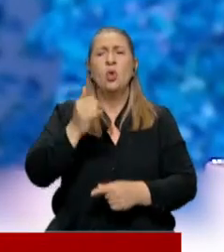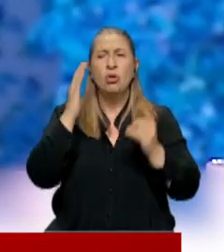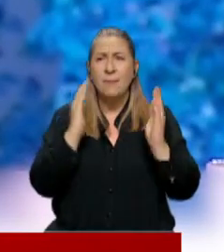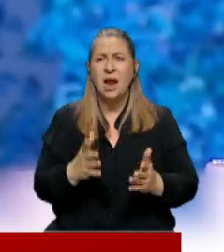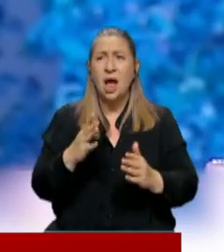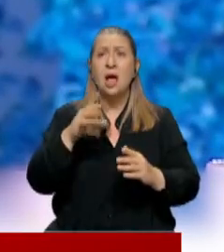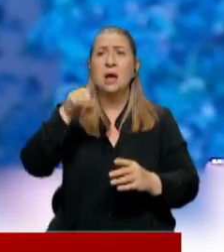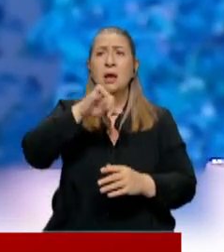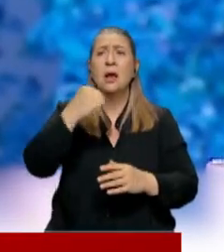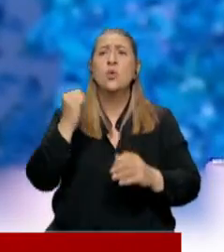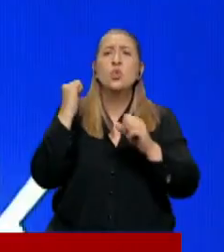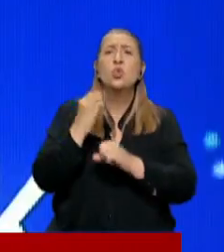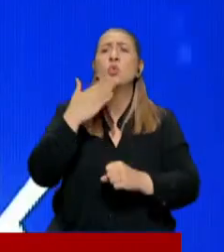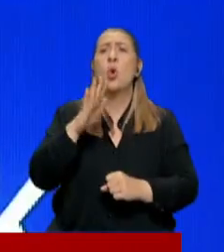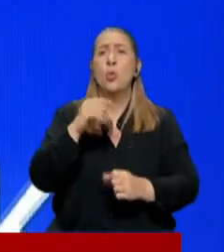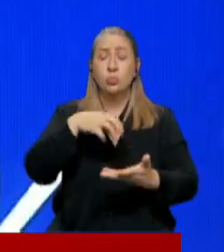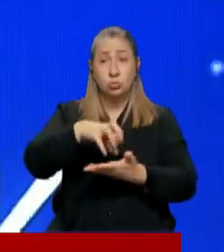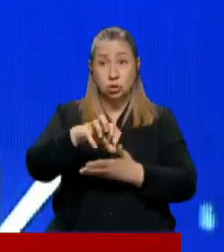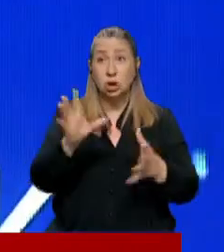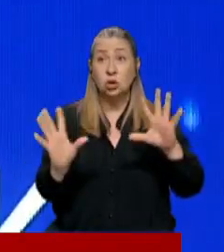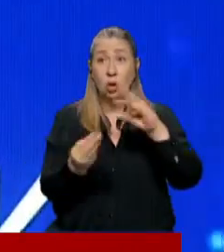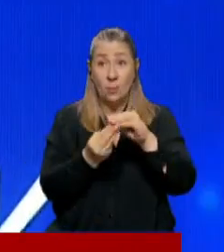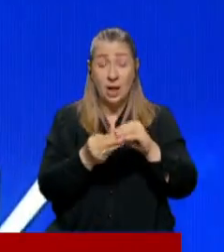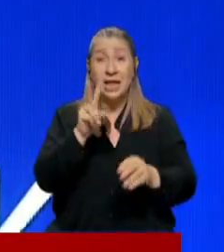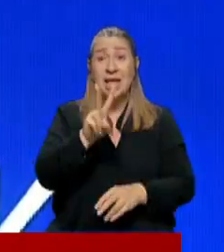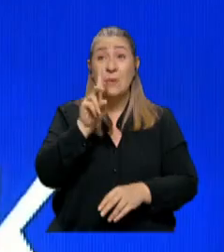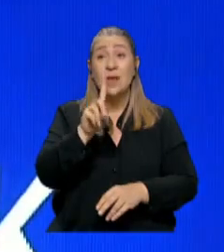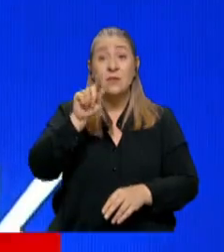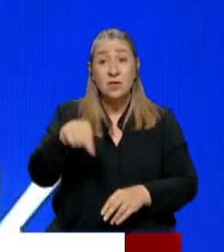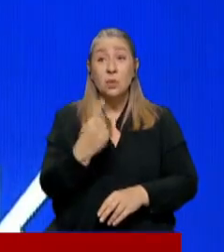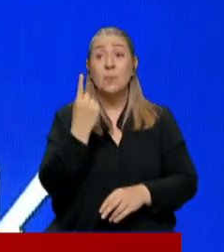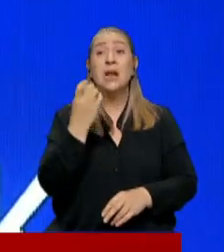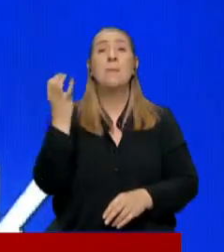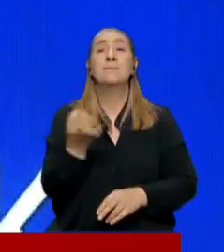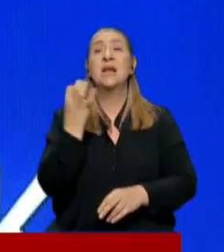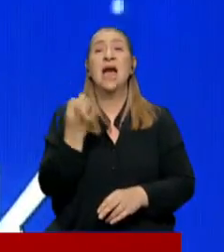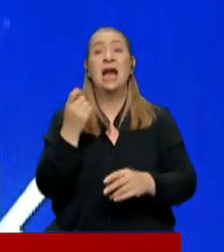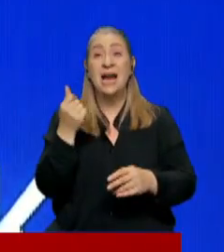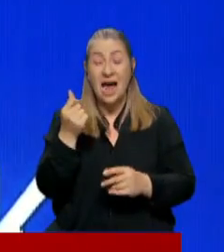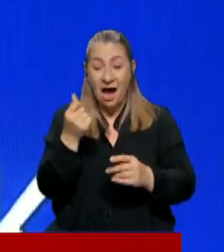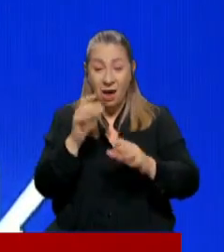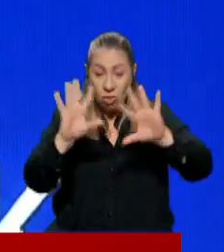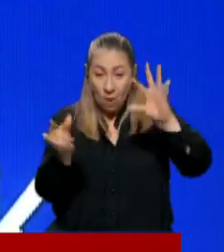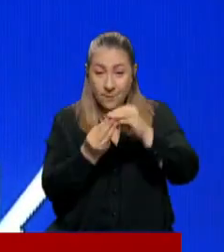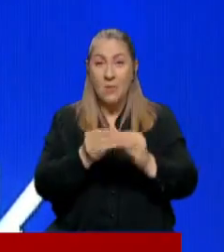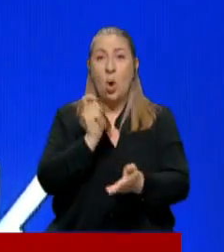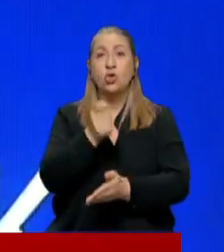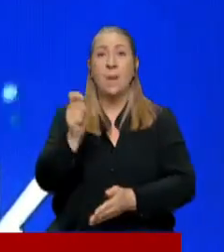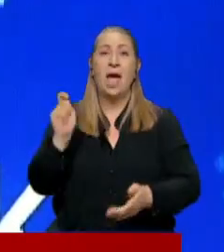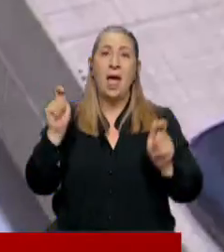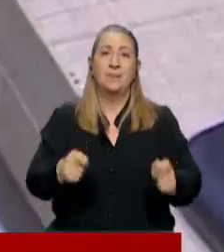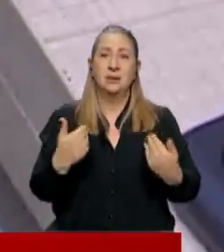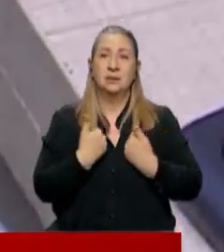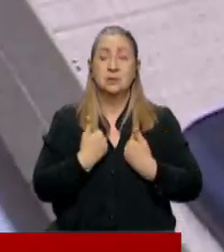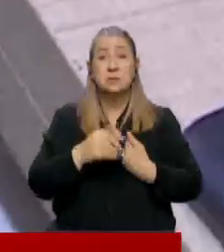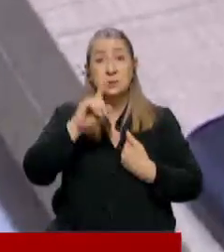bile hazineye bir yük gelmiyor. Bütçeden toplam 21,1 milyar lira tutarında bir ödeme